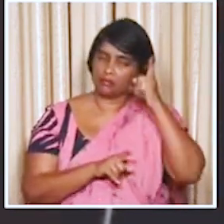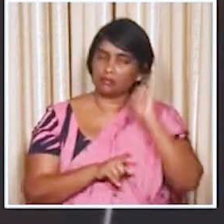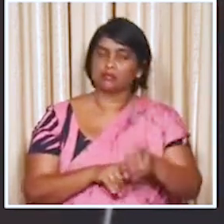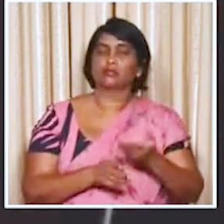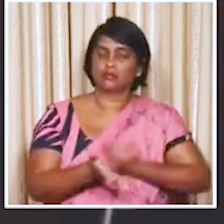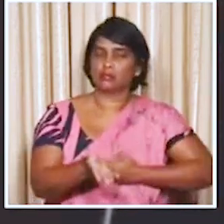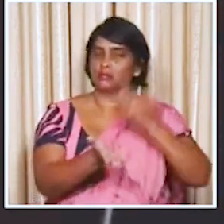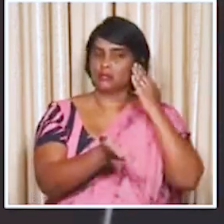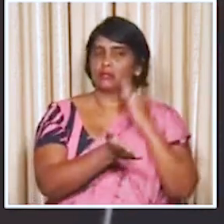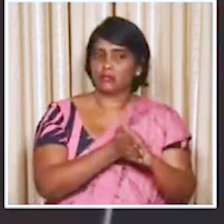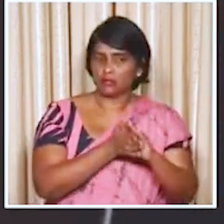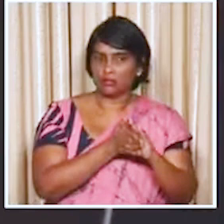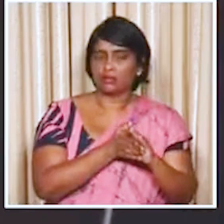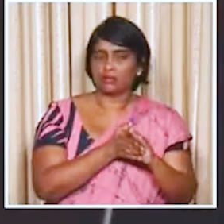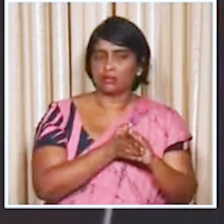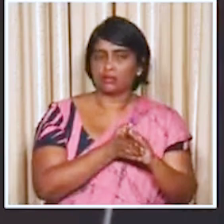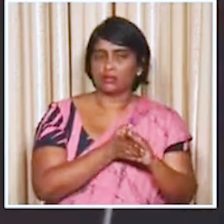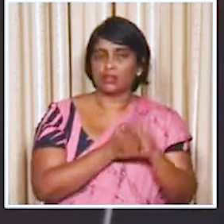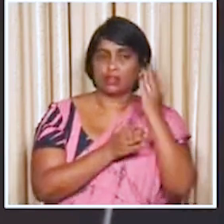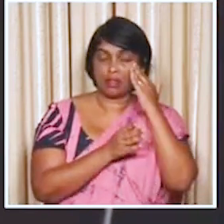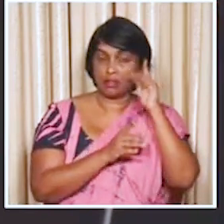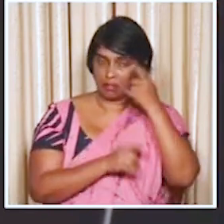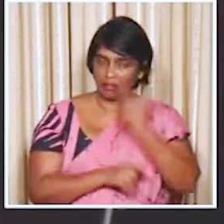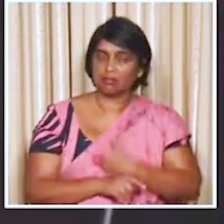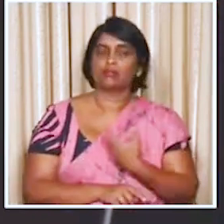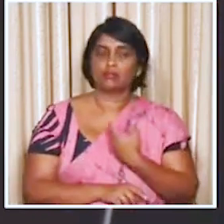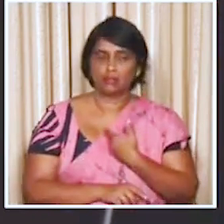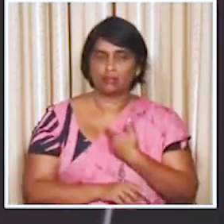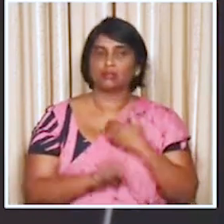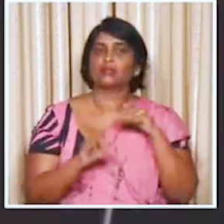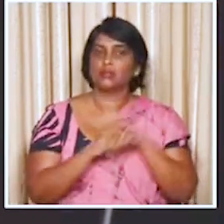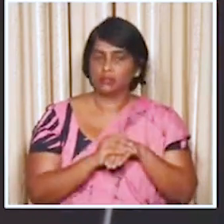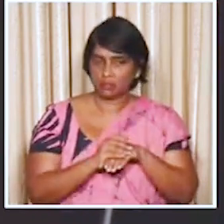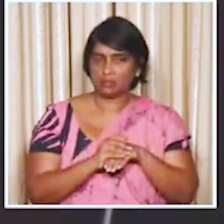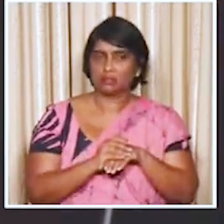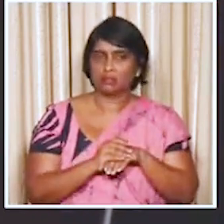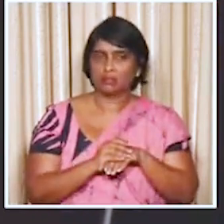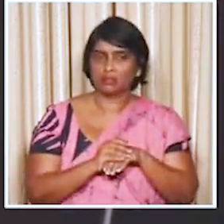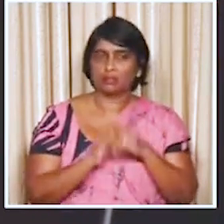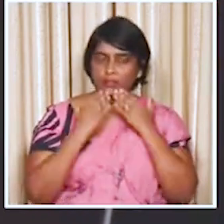අනිවාර්යයෙන්ම සාධාරණයක් විය යුතුයි කාන්තාවක් හැටියට මම මේක පෙනී සිටිනවා කියලා කියන්න මම කැමතියි බොහොම ස්තුතියි